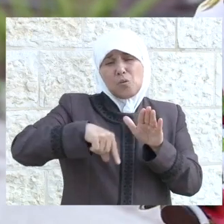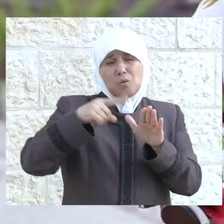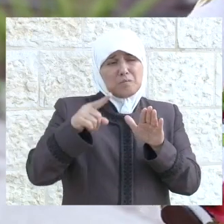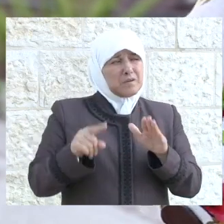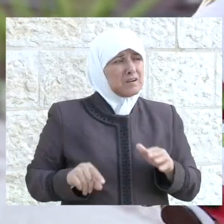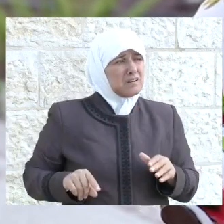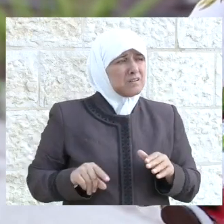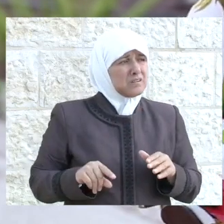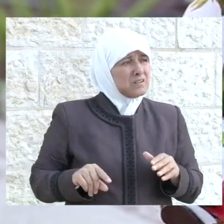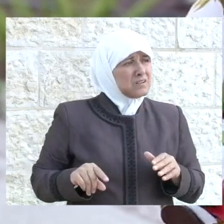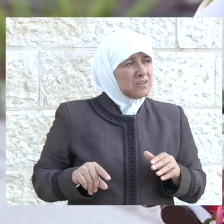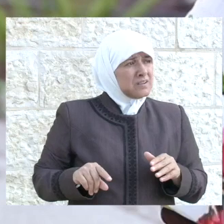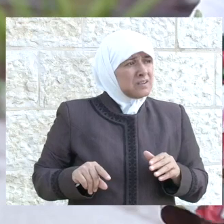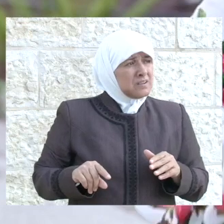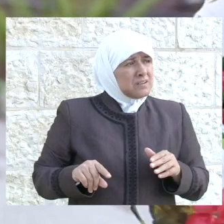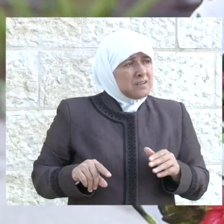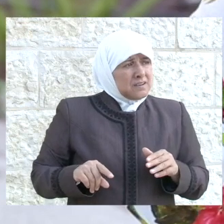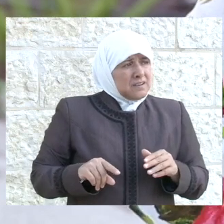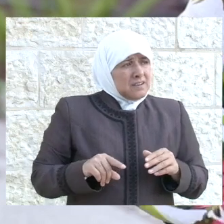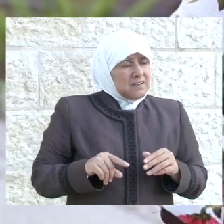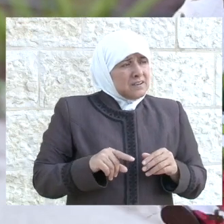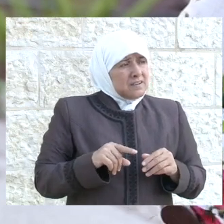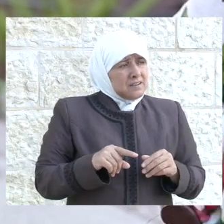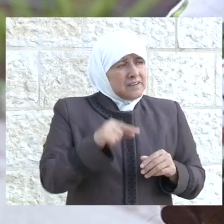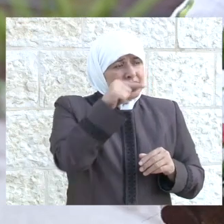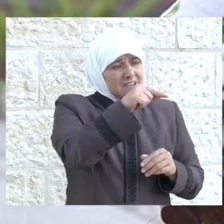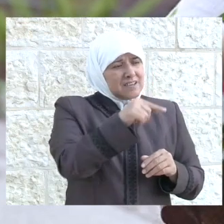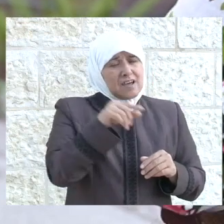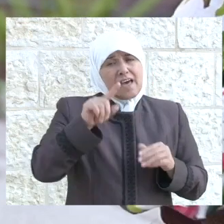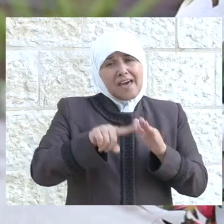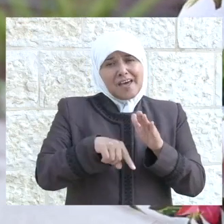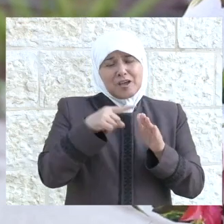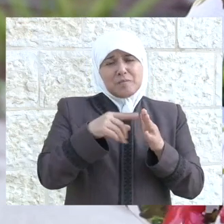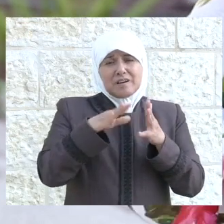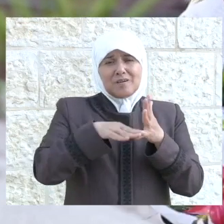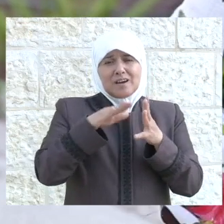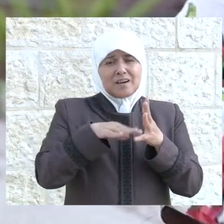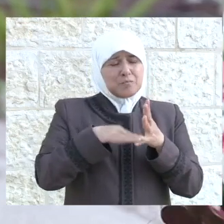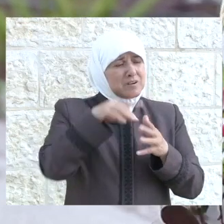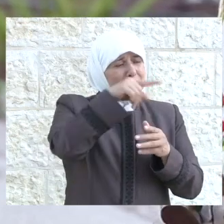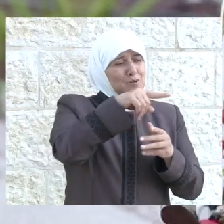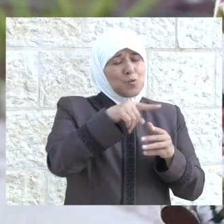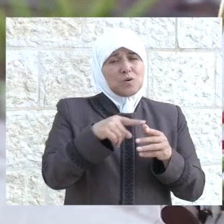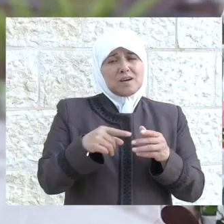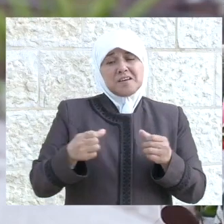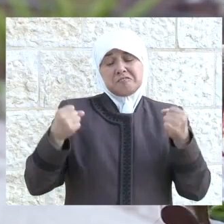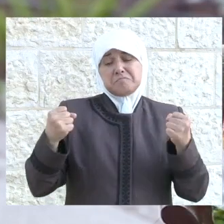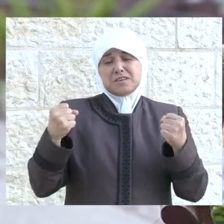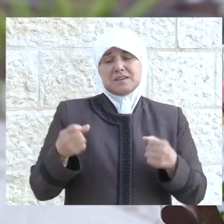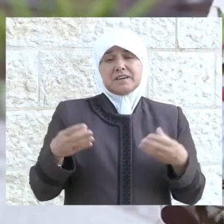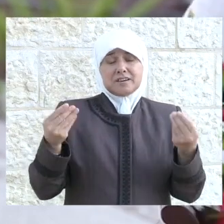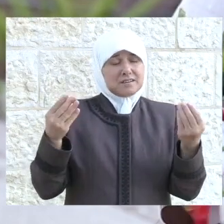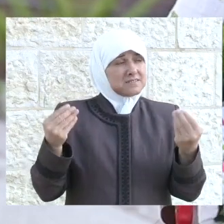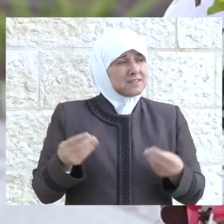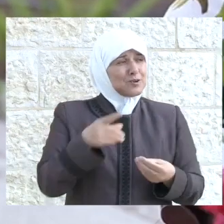الصناعي جودته أحسن، لأنه بعطي قوة دفع خلال المشي، يعني أنه مش مجهود ذاتي 100%، فإنه بساعدني الطرف أكثر أني